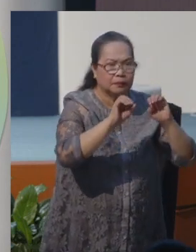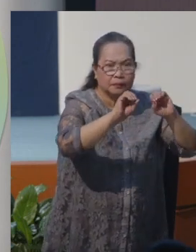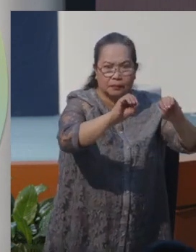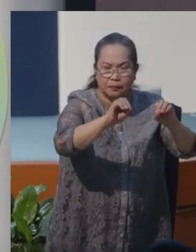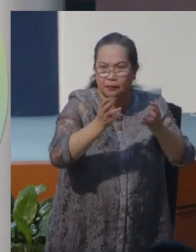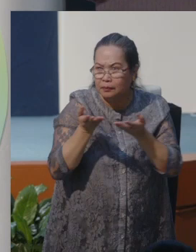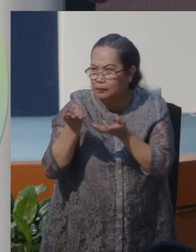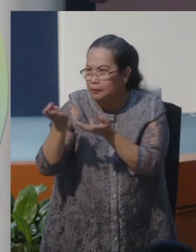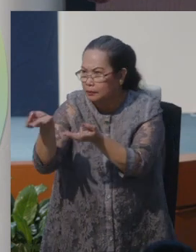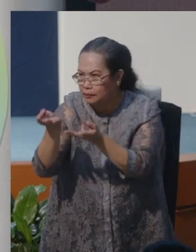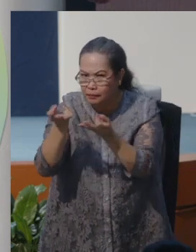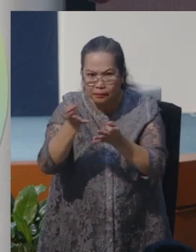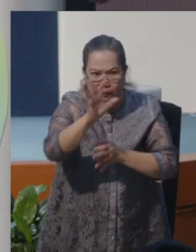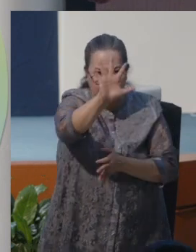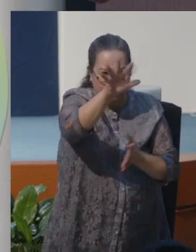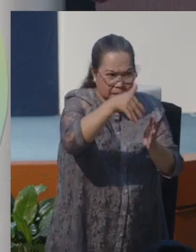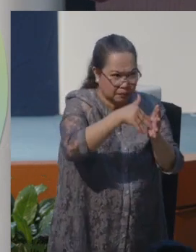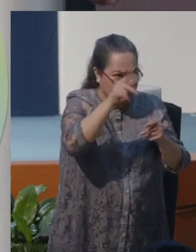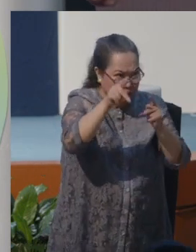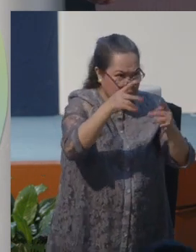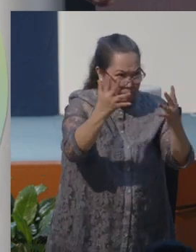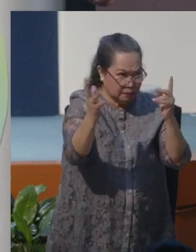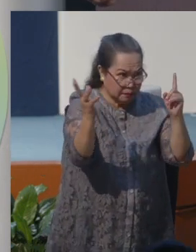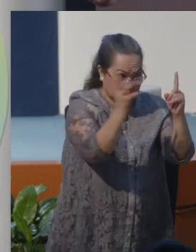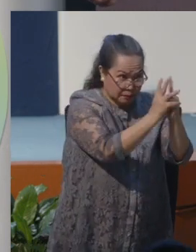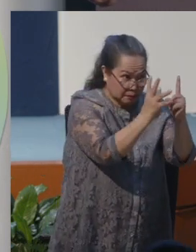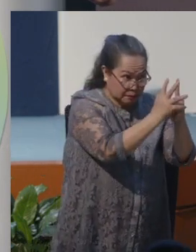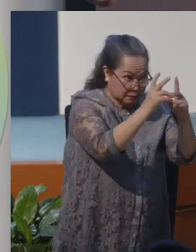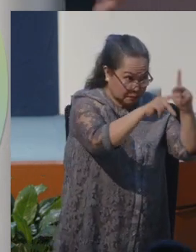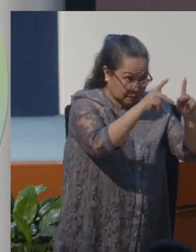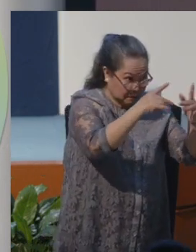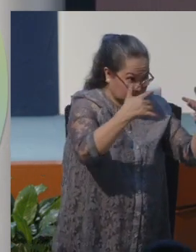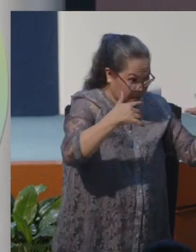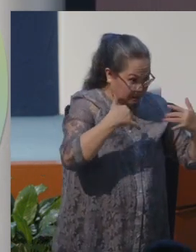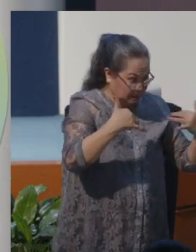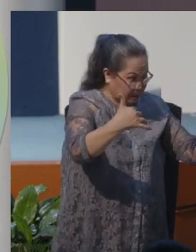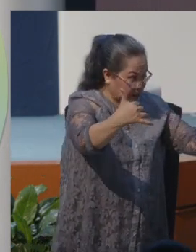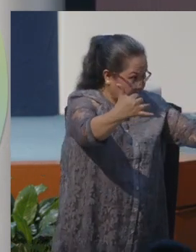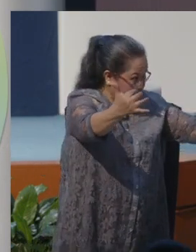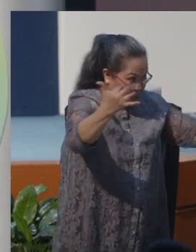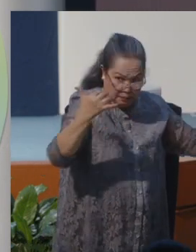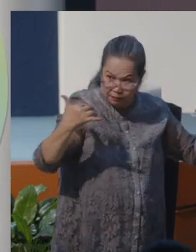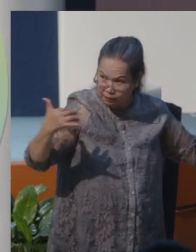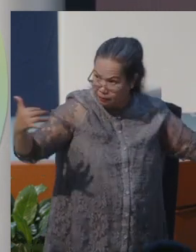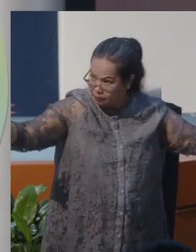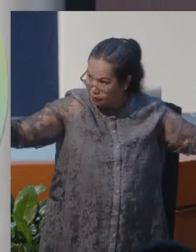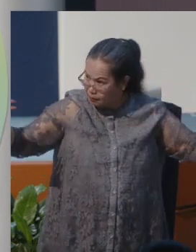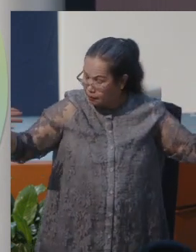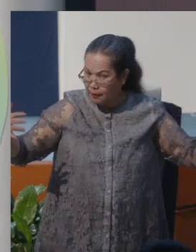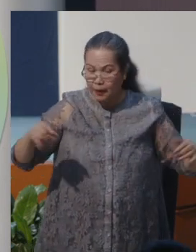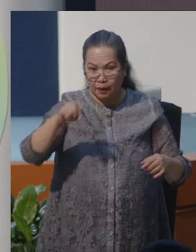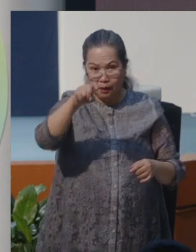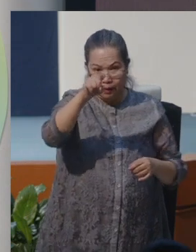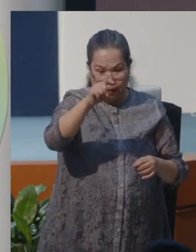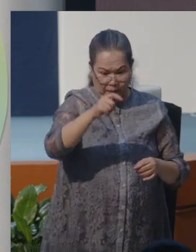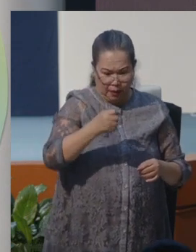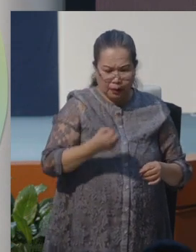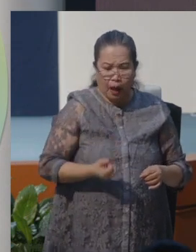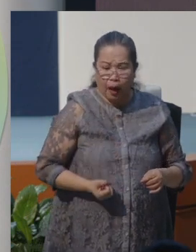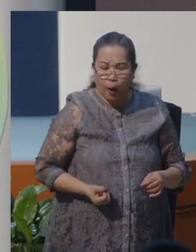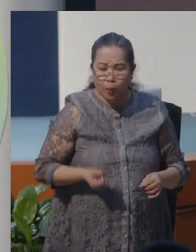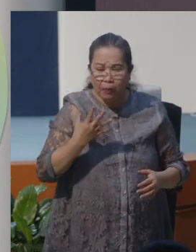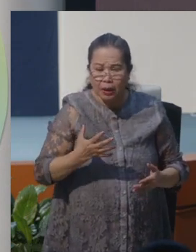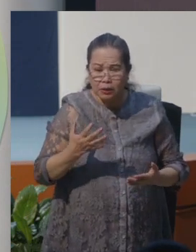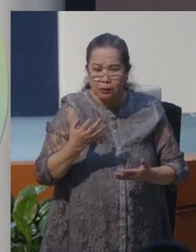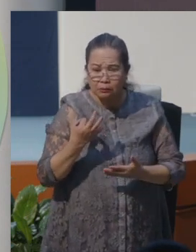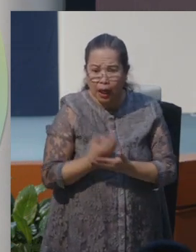sa John chapter 6. Sabi ni Philip, kailangan 200 days of wages, 200